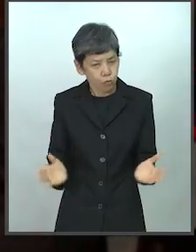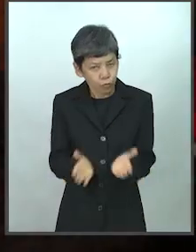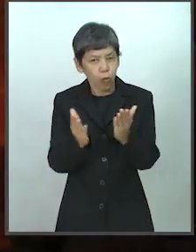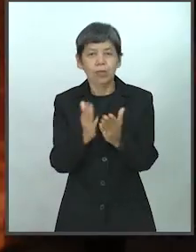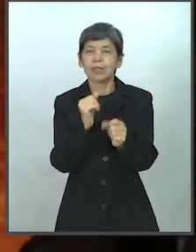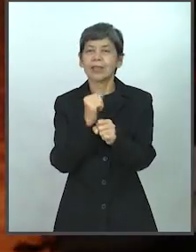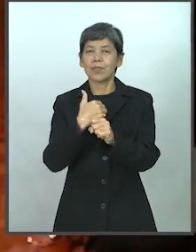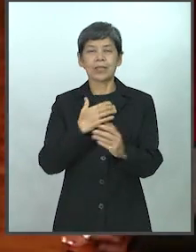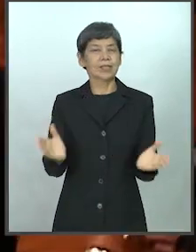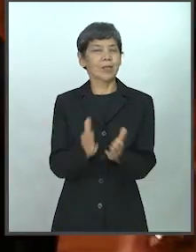ครับ สนับสนุนให้คนเนี่ย